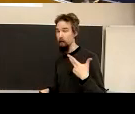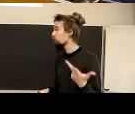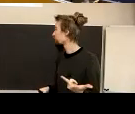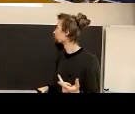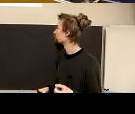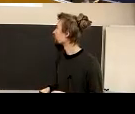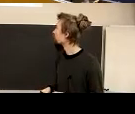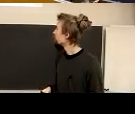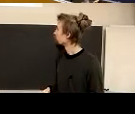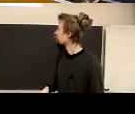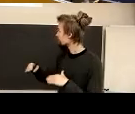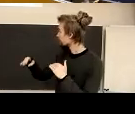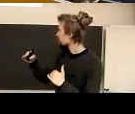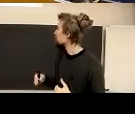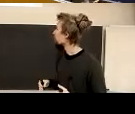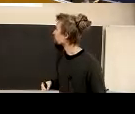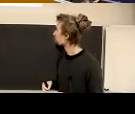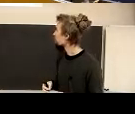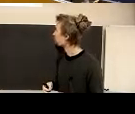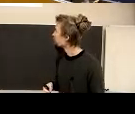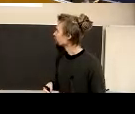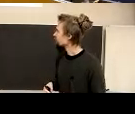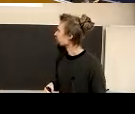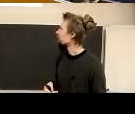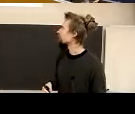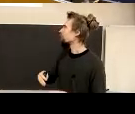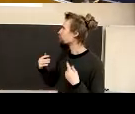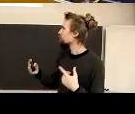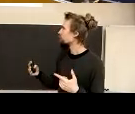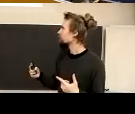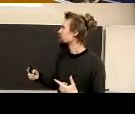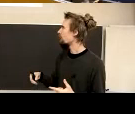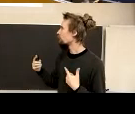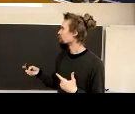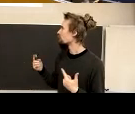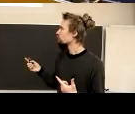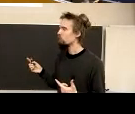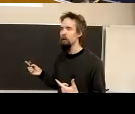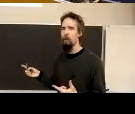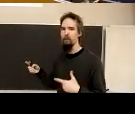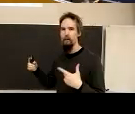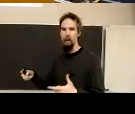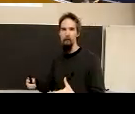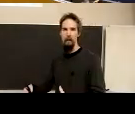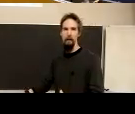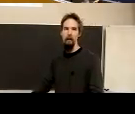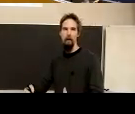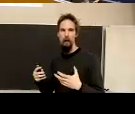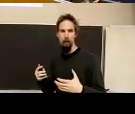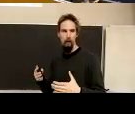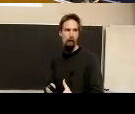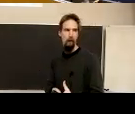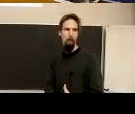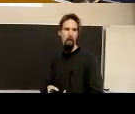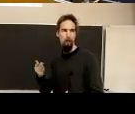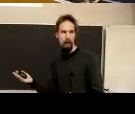kaunis ja tosi on siellä listassa ja monia muita arvoja. Ja sitten hän ajatteli, että toisaalta nämä olemisarvot kuvasivat myös semmoisen henkilön